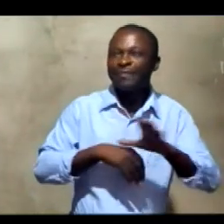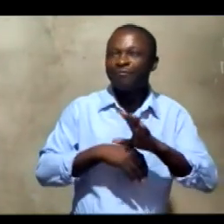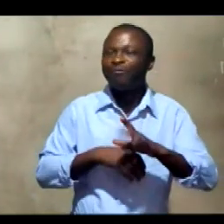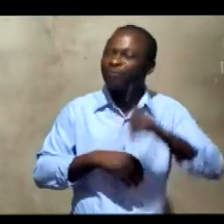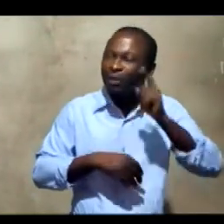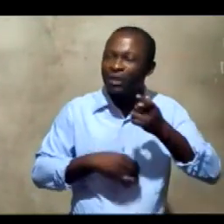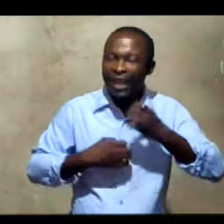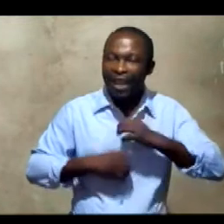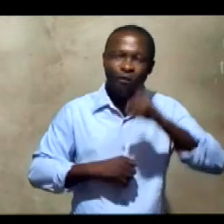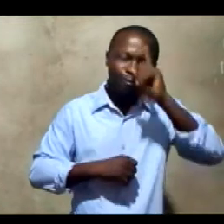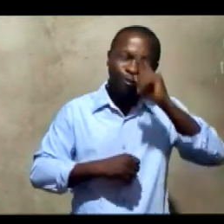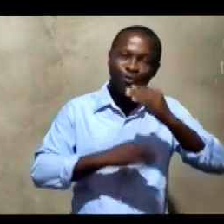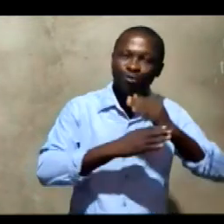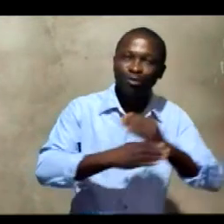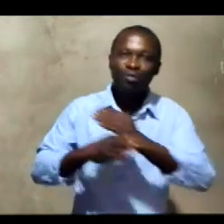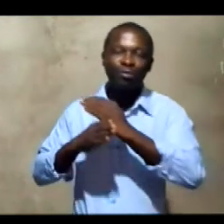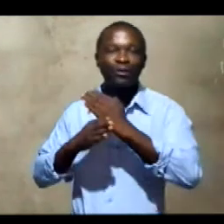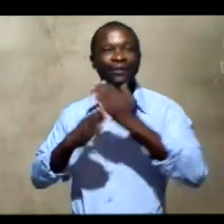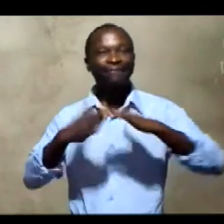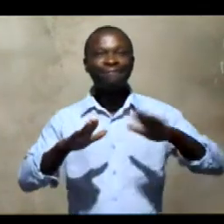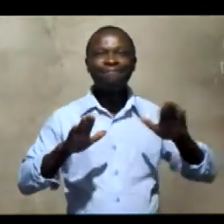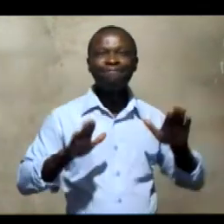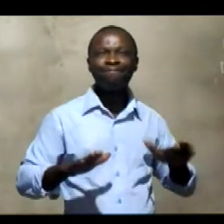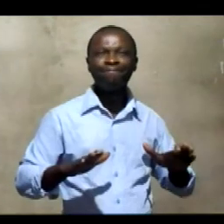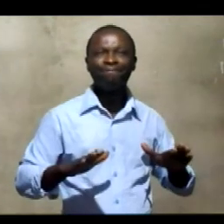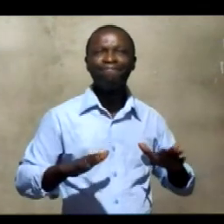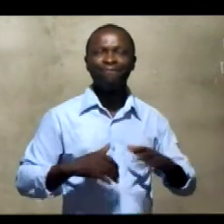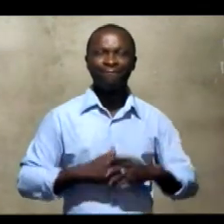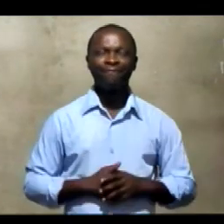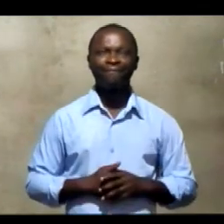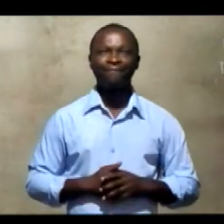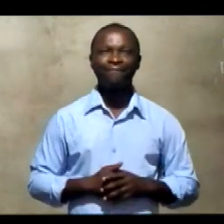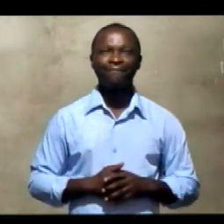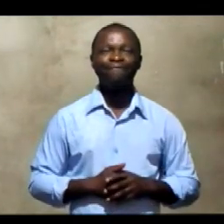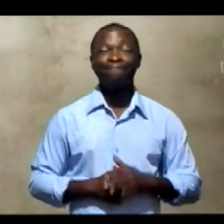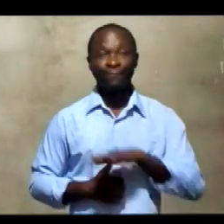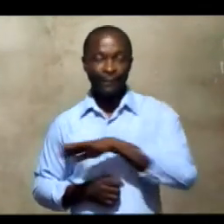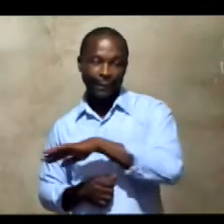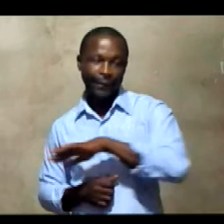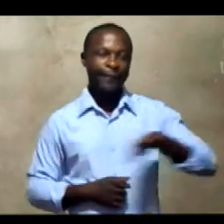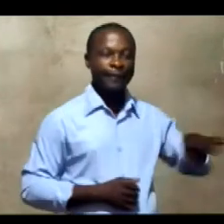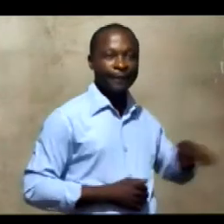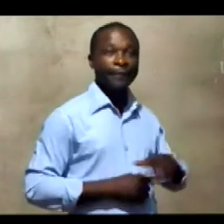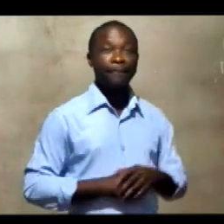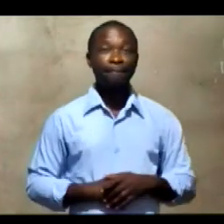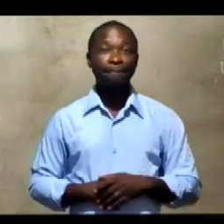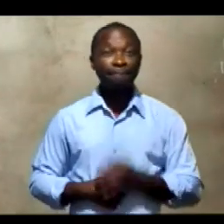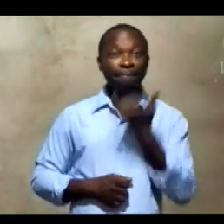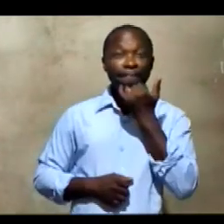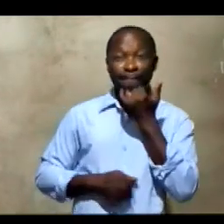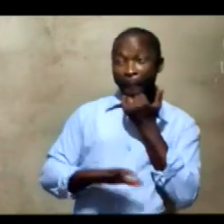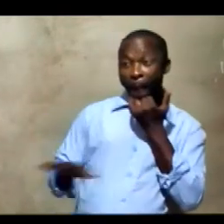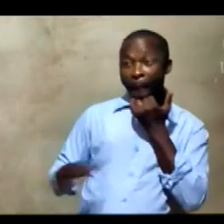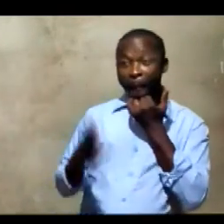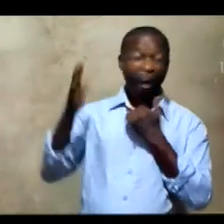au moins règne, l'harmonie règne. Bonsoir à vous Arnaud Guéfac. L'affaire a fait grand bruit dans